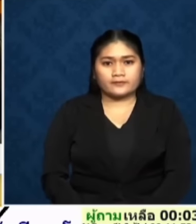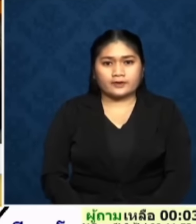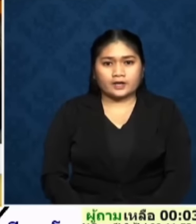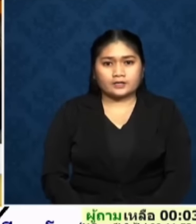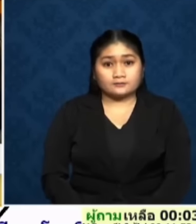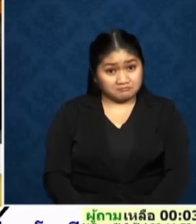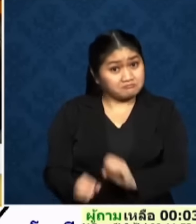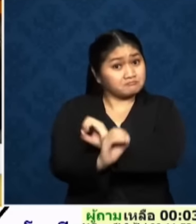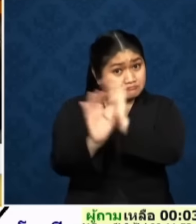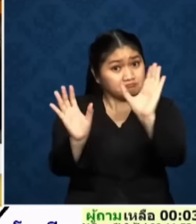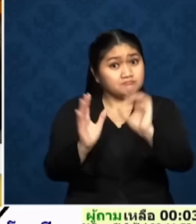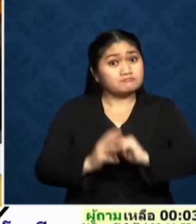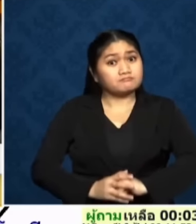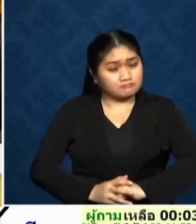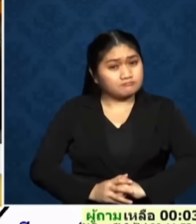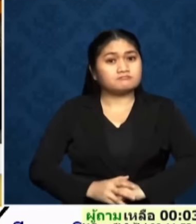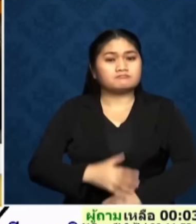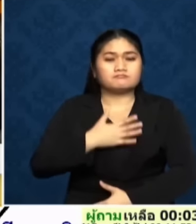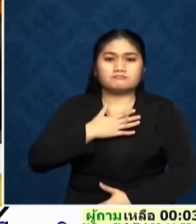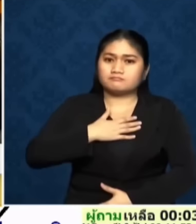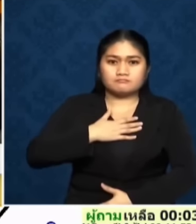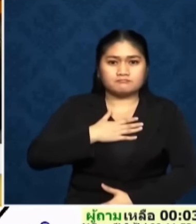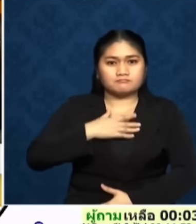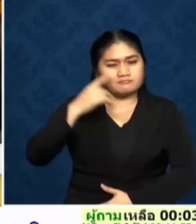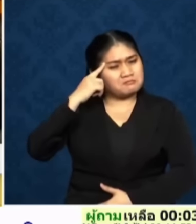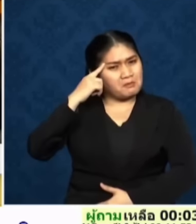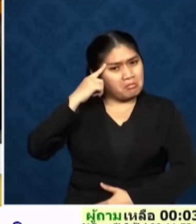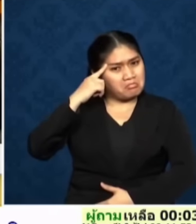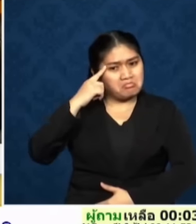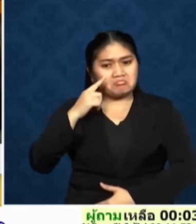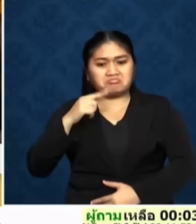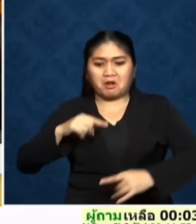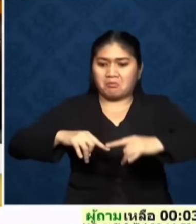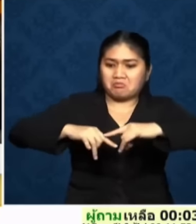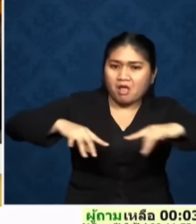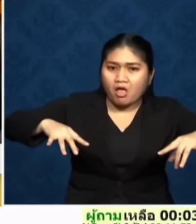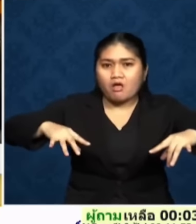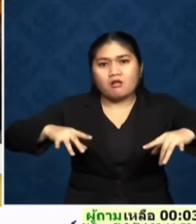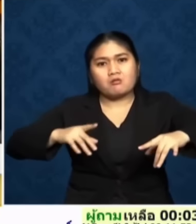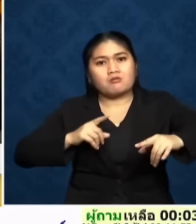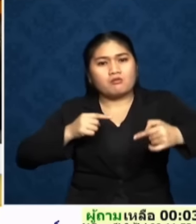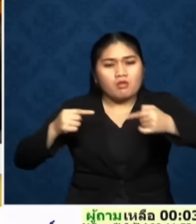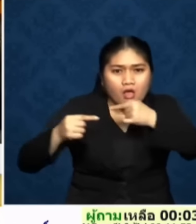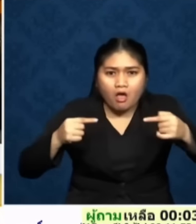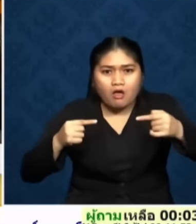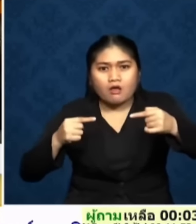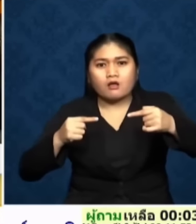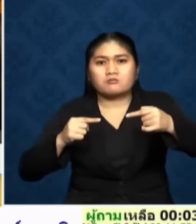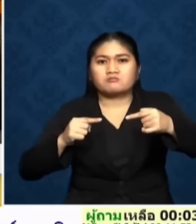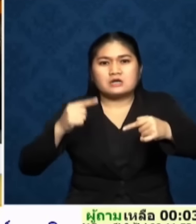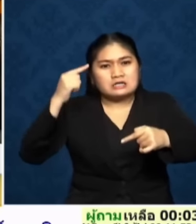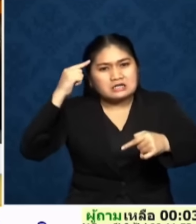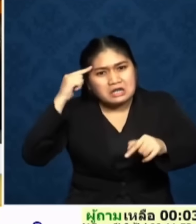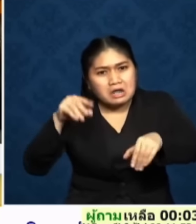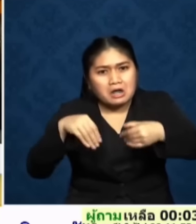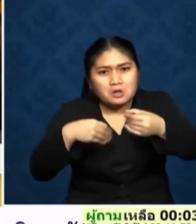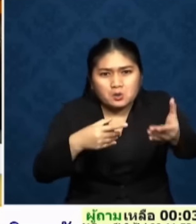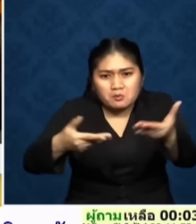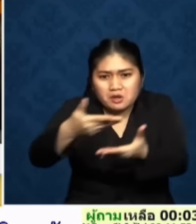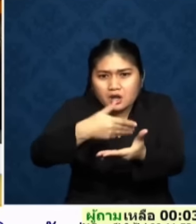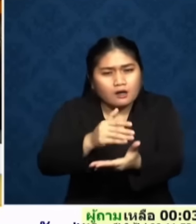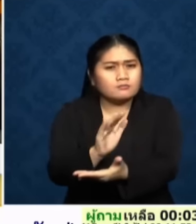ให้ชัดเจนนะครับว่าเราไม่ได้ขัดขวางหรือขัดแย้งหรือพยายามไม่ให้ความคิดของท่านได้รับการพิจารณ